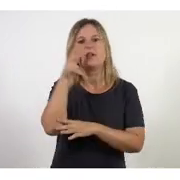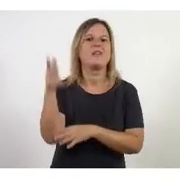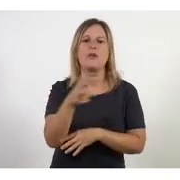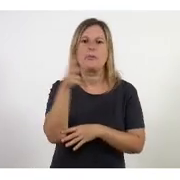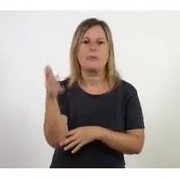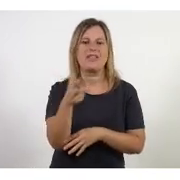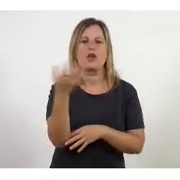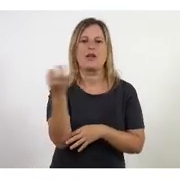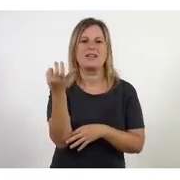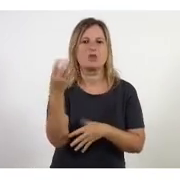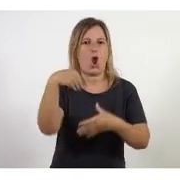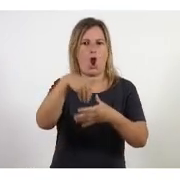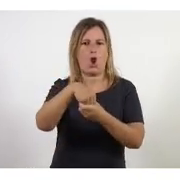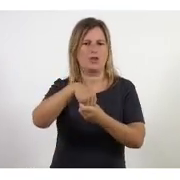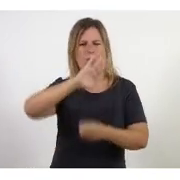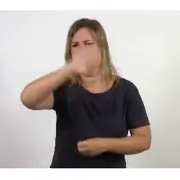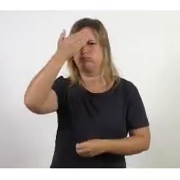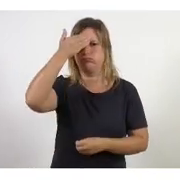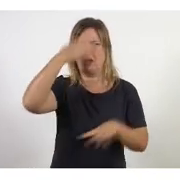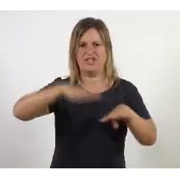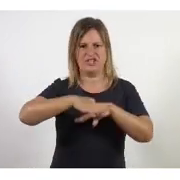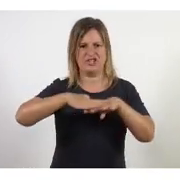el contingut rei a les xarxes.